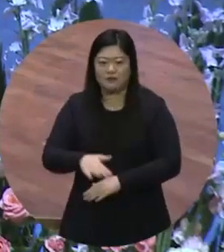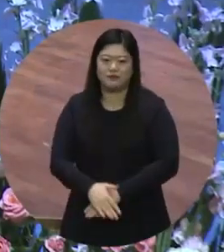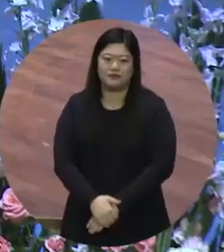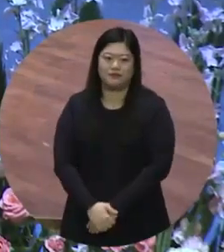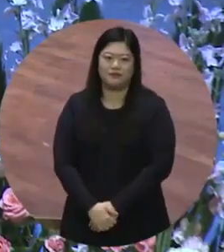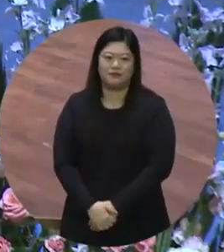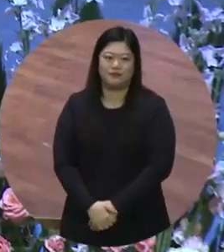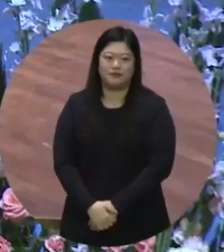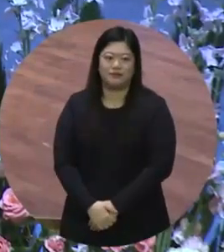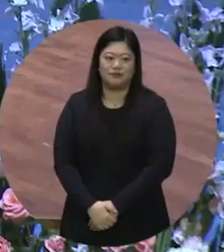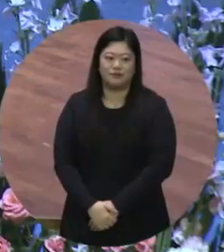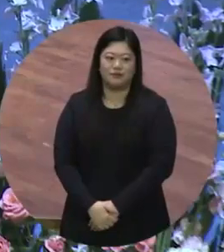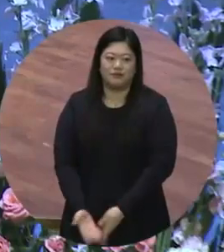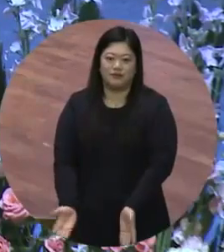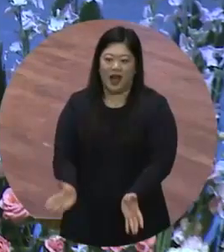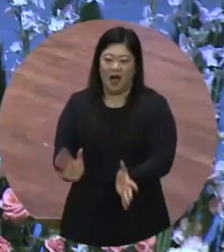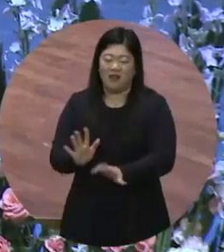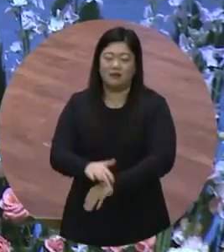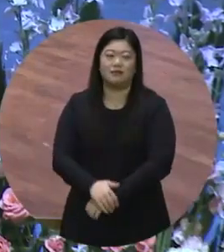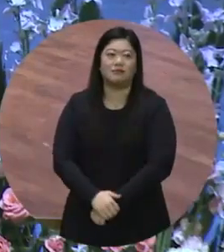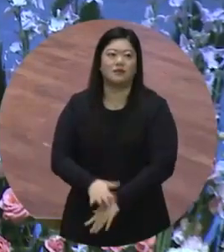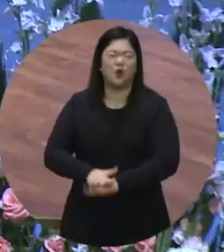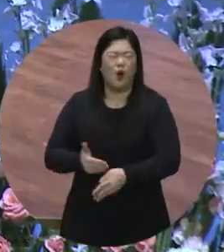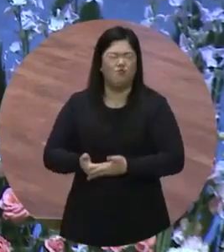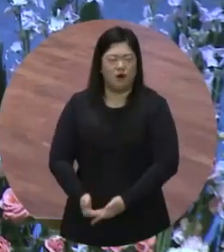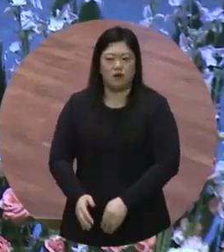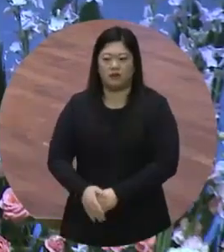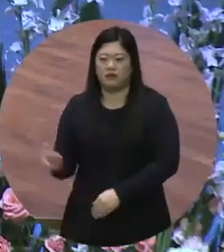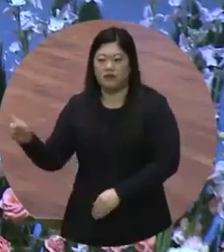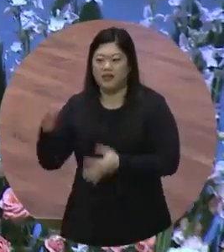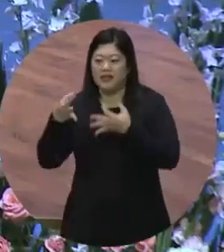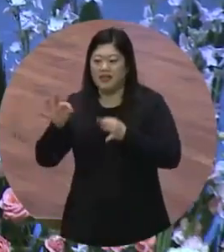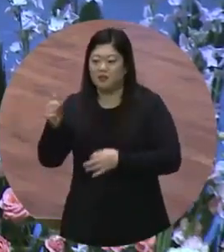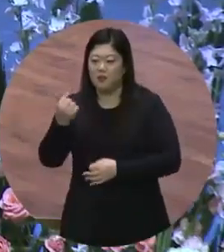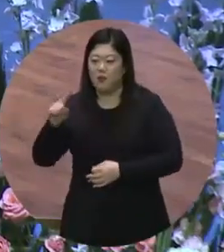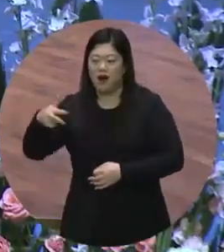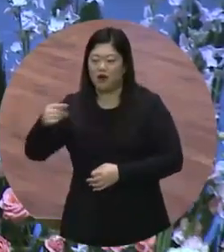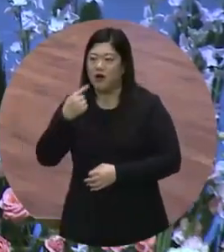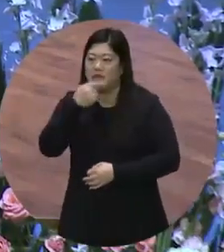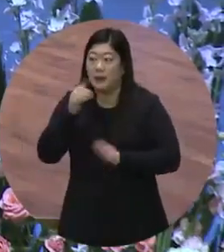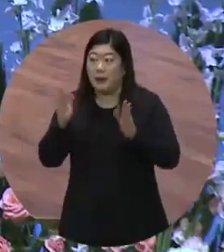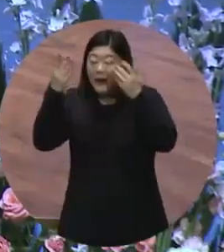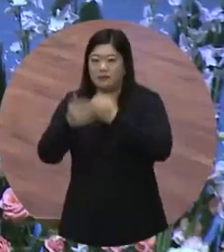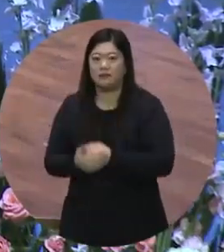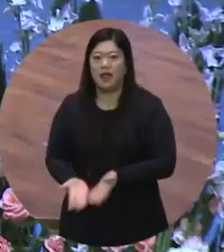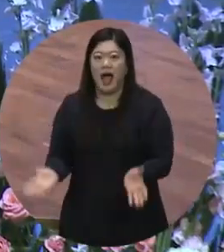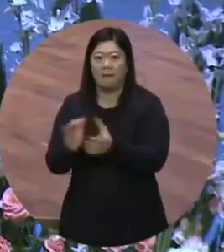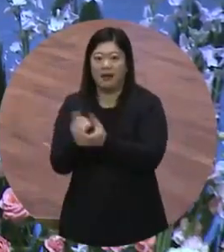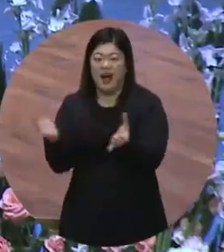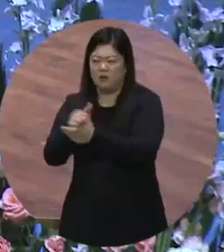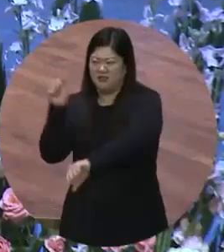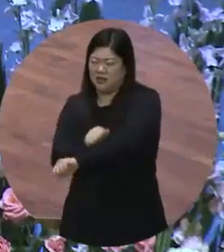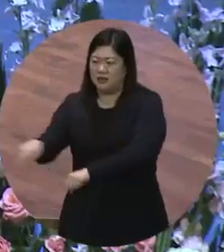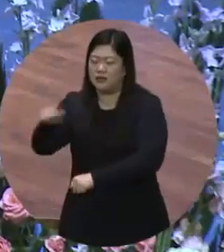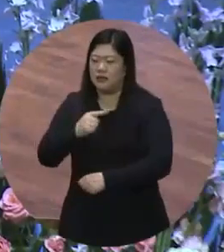김학의 선교사처럼 입 좀 벌려보라고. 아멘. 그냥 심플하게